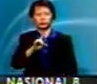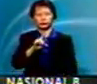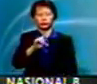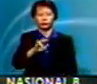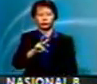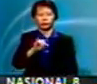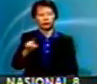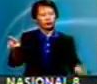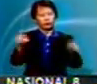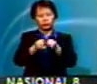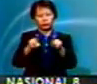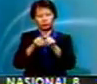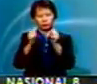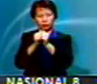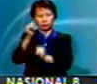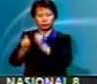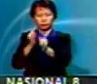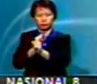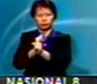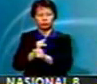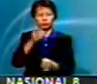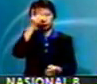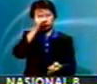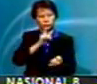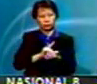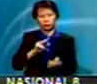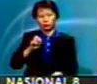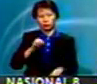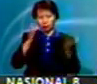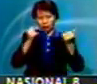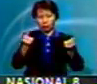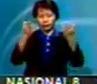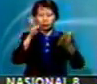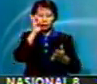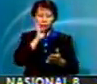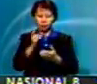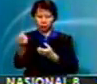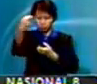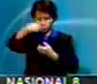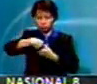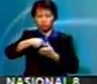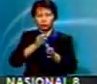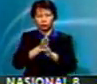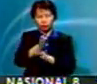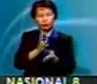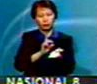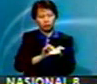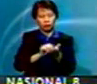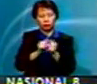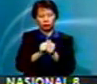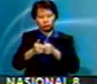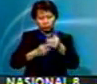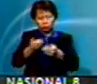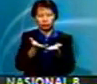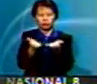yang setanding di peringkat antarabangsa. Datuk Dr. Nur Hisham berharap lebih ramai wanita menceburi bidang tersebut sebagai usaha